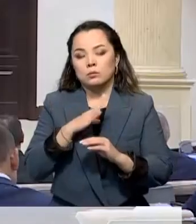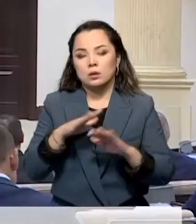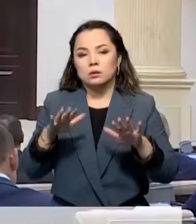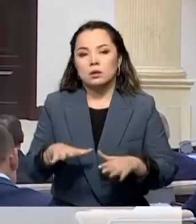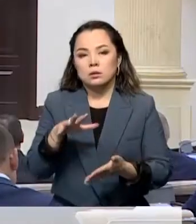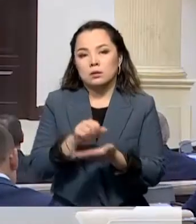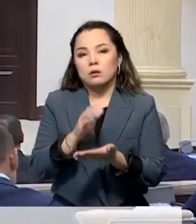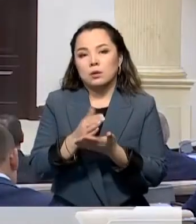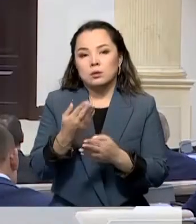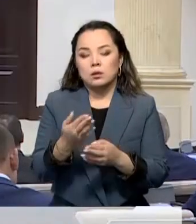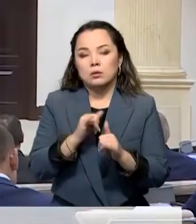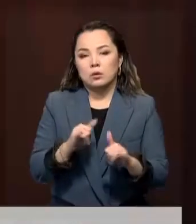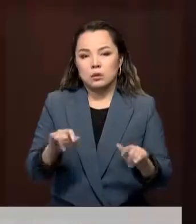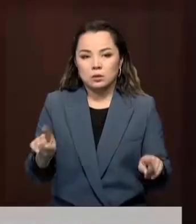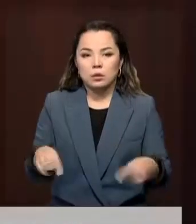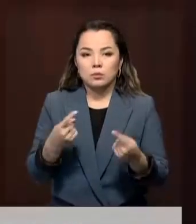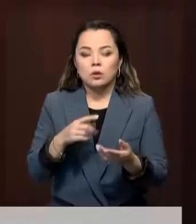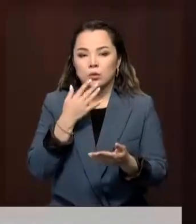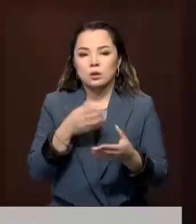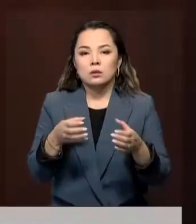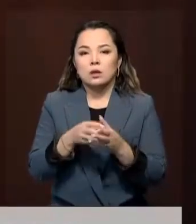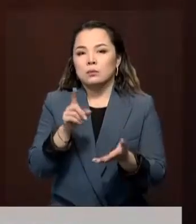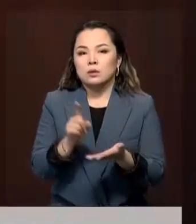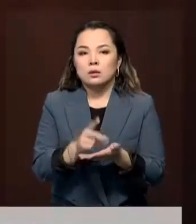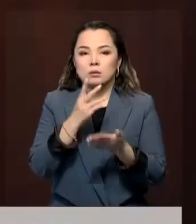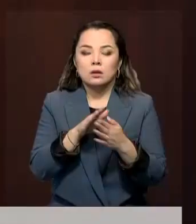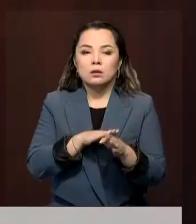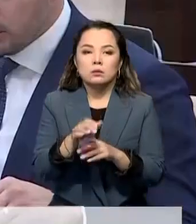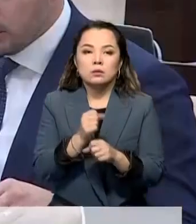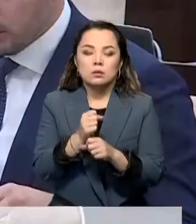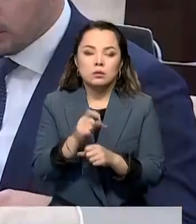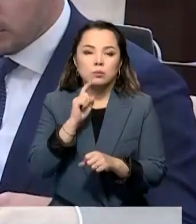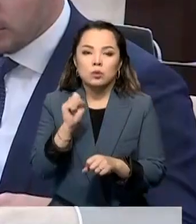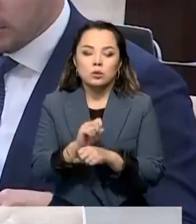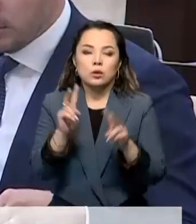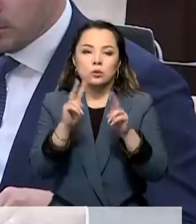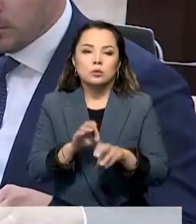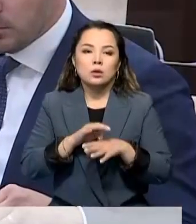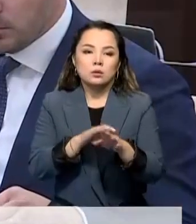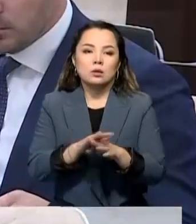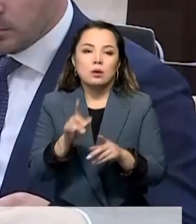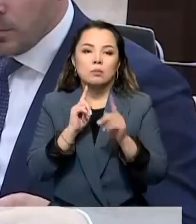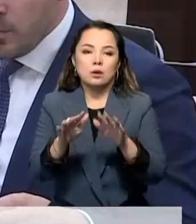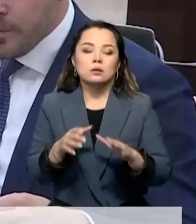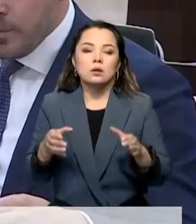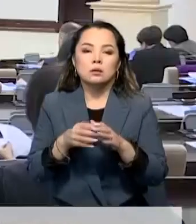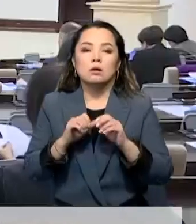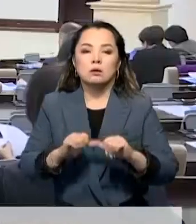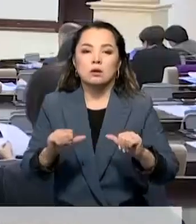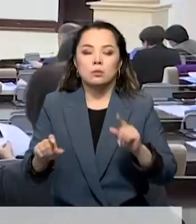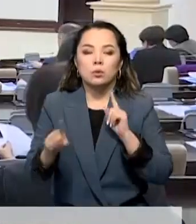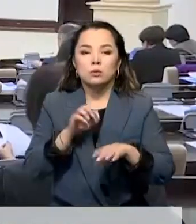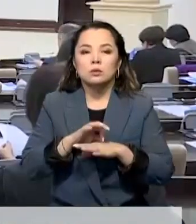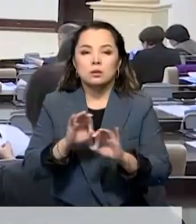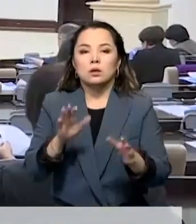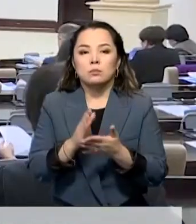туралы орнықты даму саласындағы ұлттық мақсат міндеттердің іске асырылуына мониторинг жүргізу жөніндегі парламенттік комиссияның